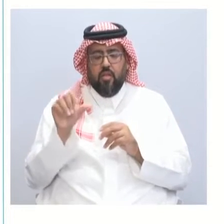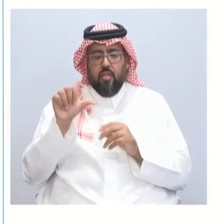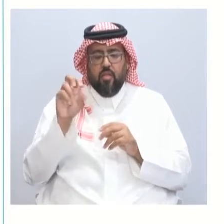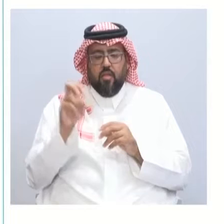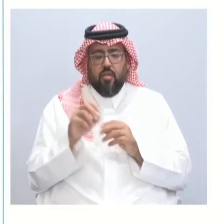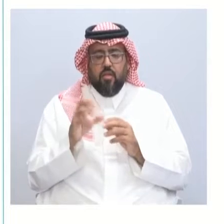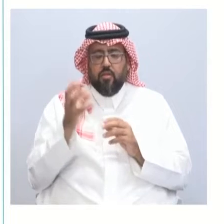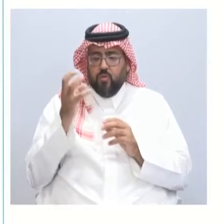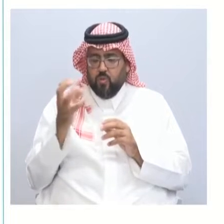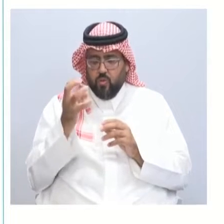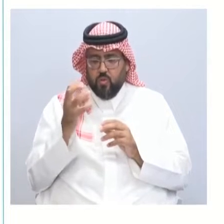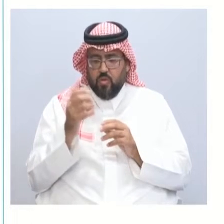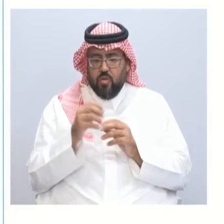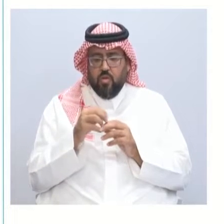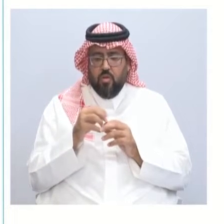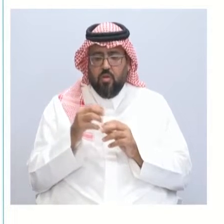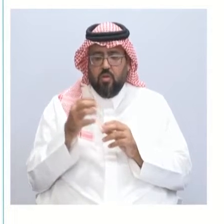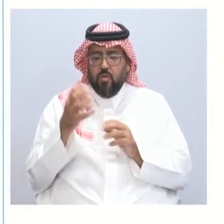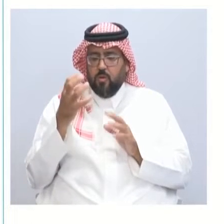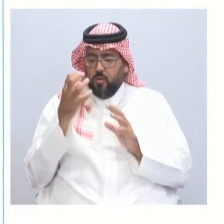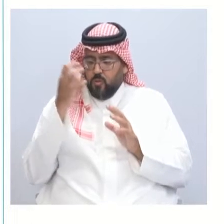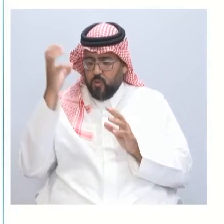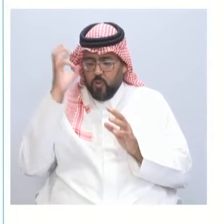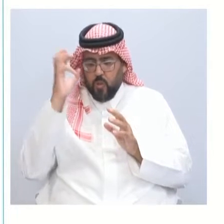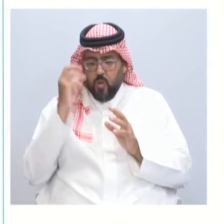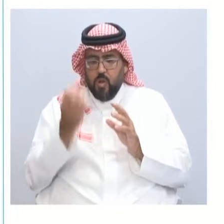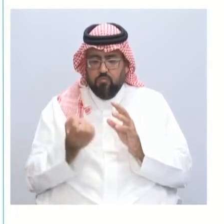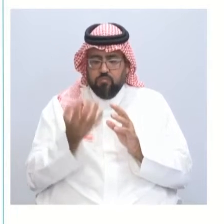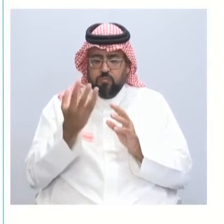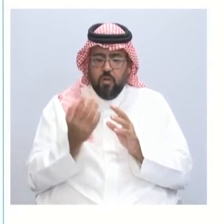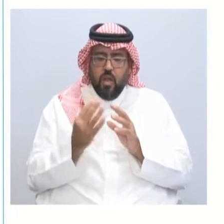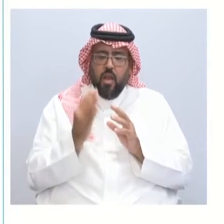الصخور الاتيه صخور ناريه